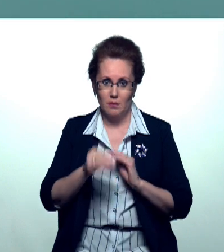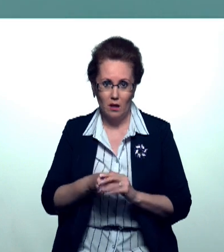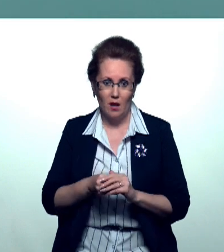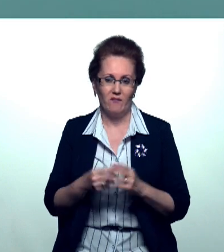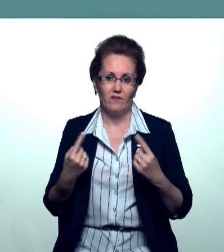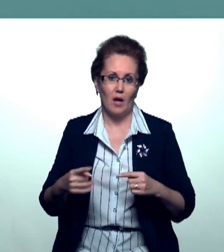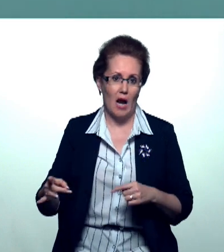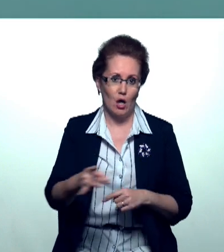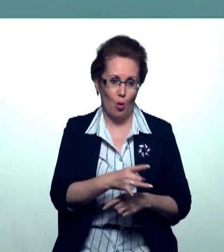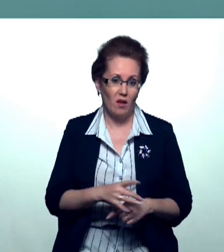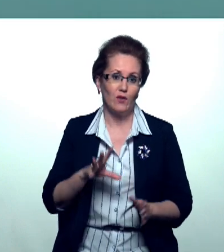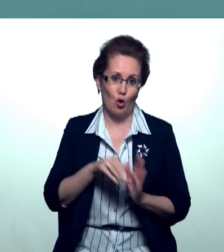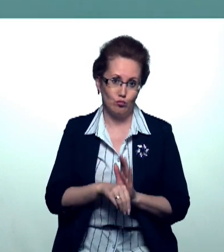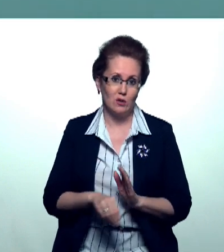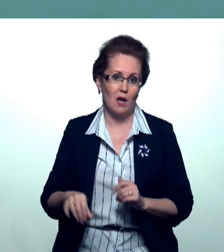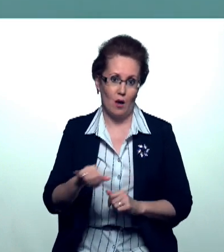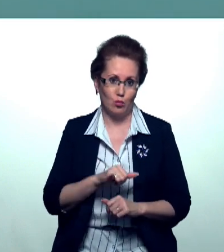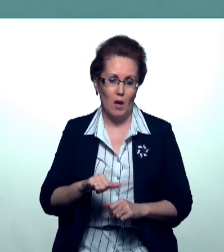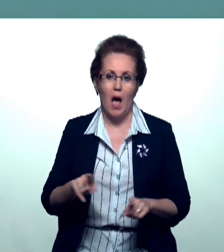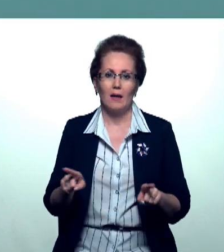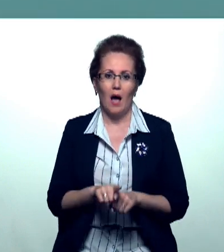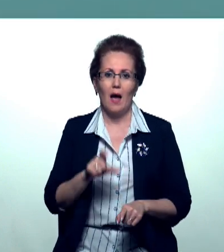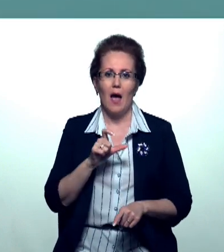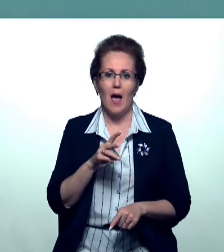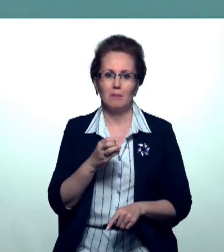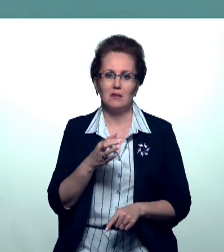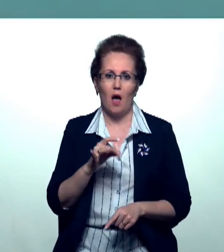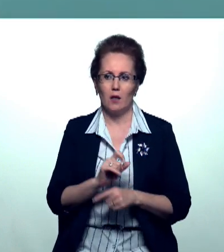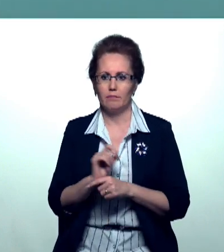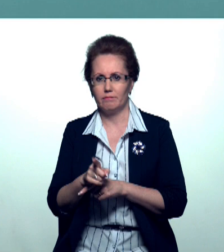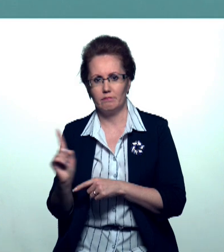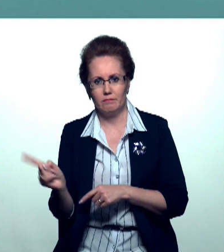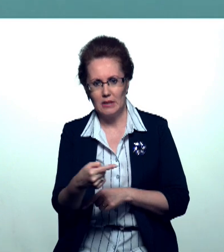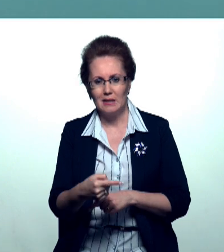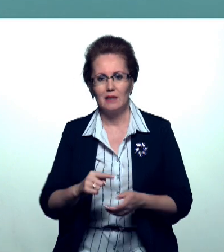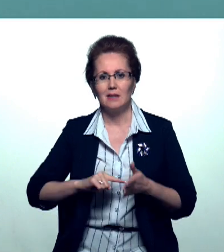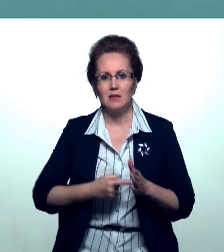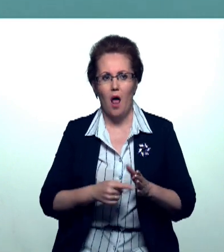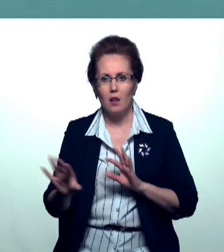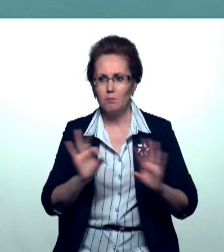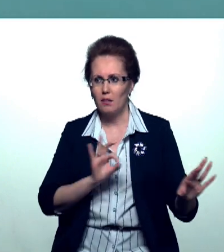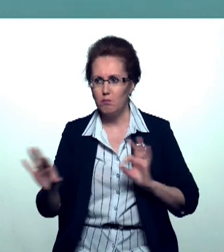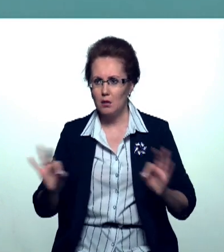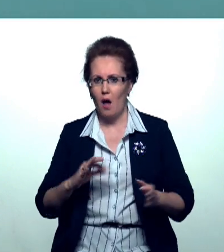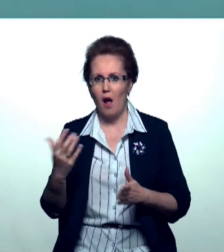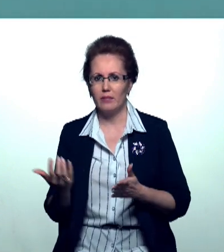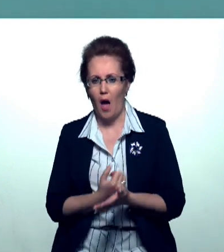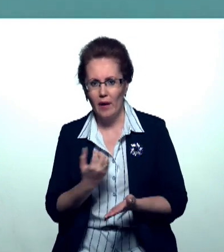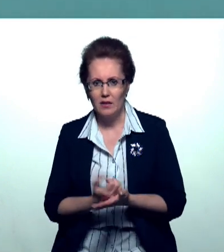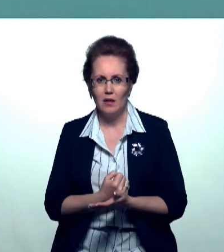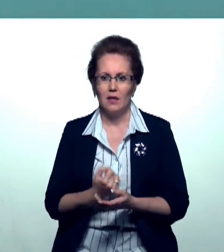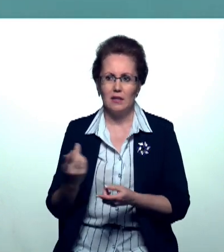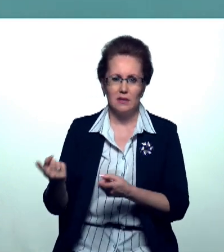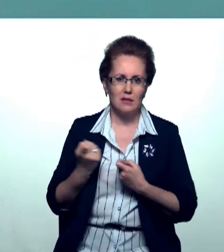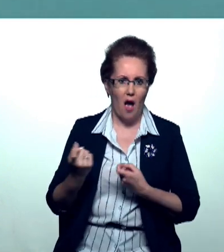Удмуртии. То есть они едут сюда как эмиссары, допустим, террористических организаций с целью найти, подобрать,